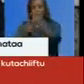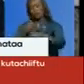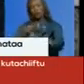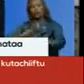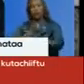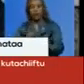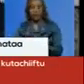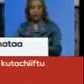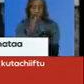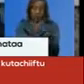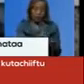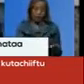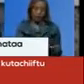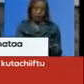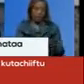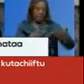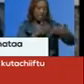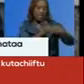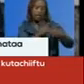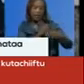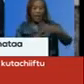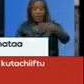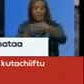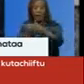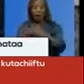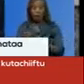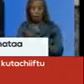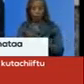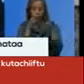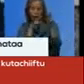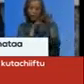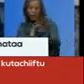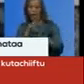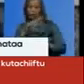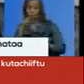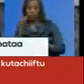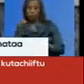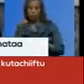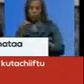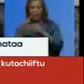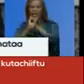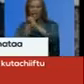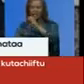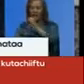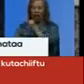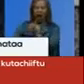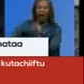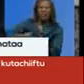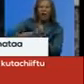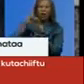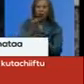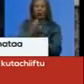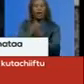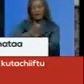እንሰራለን። ለዚህ እንቅፋትና መሰናክል የሚሆኑ አመለካከቶችና የተንዛዙ አድሏይ የሆኑ